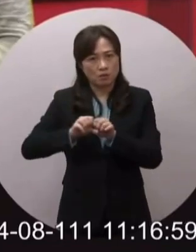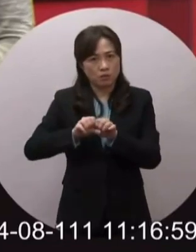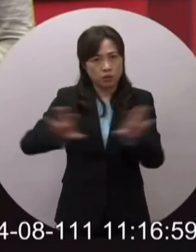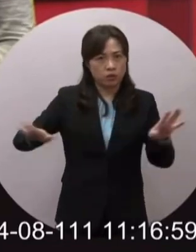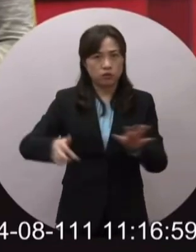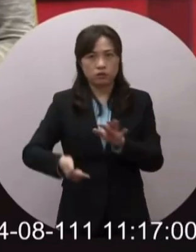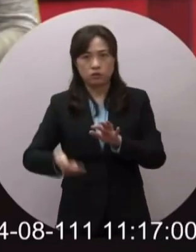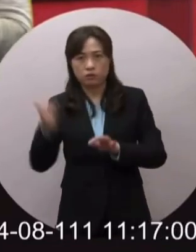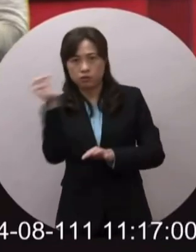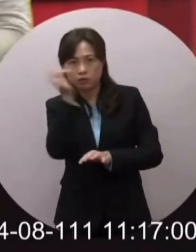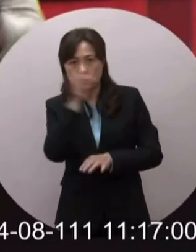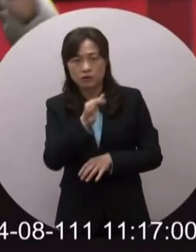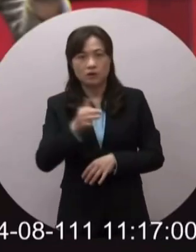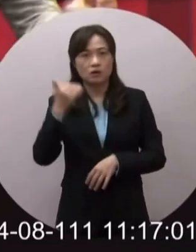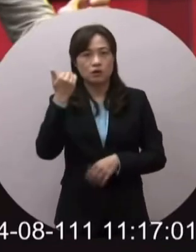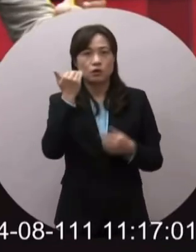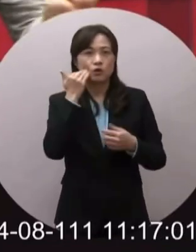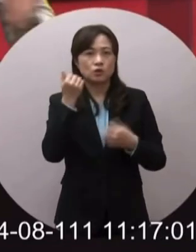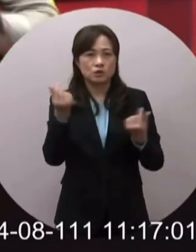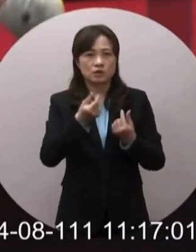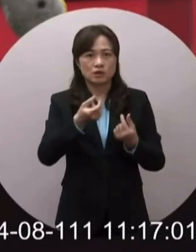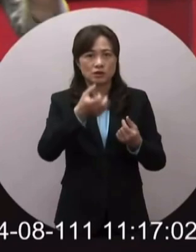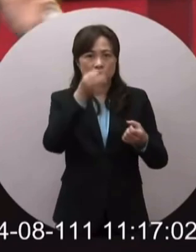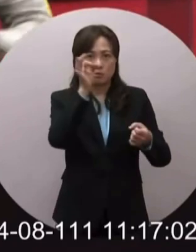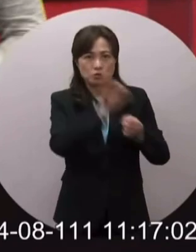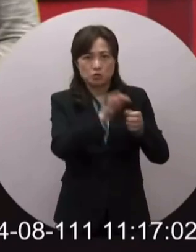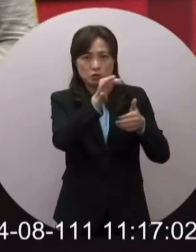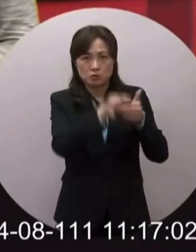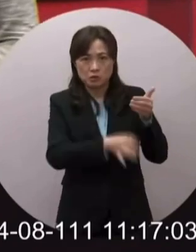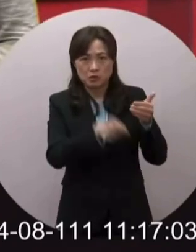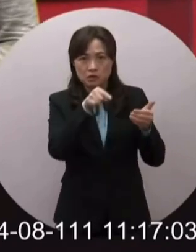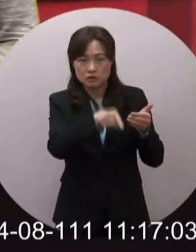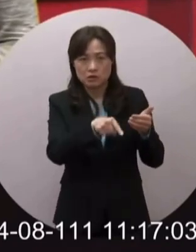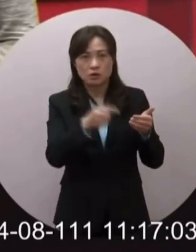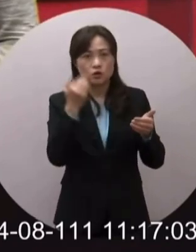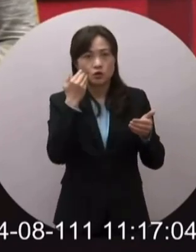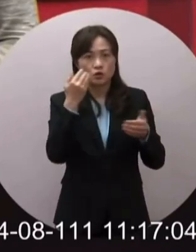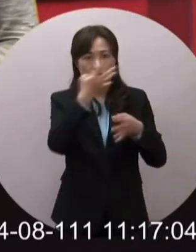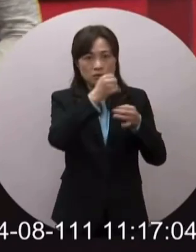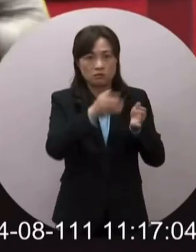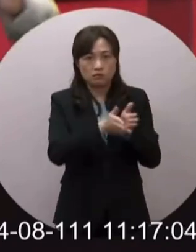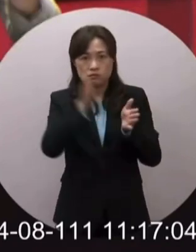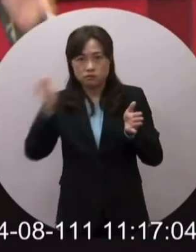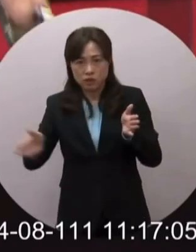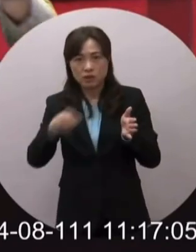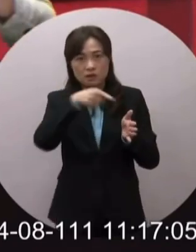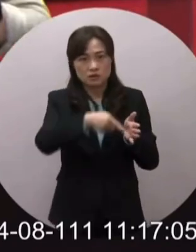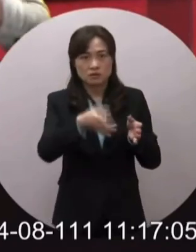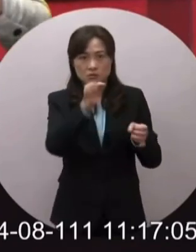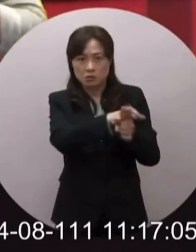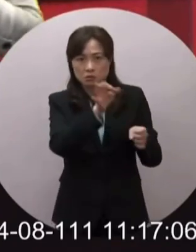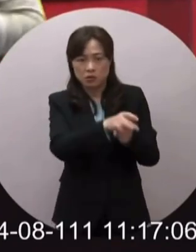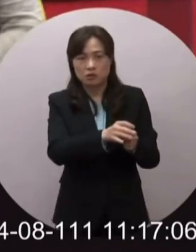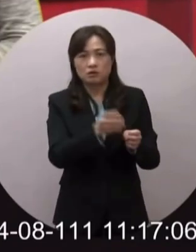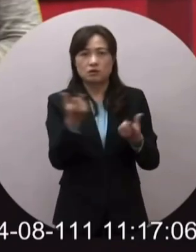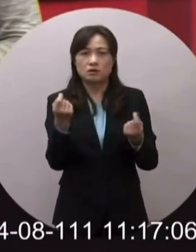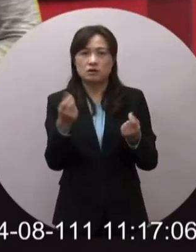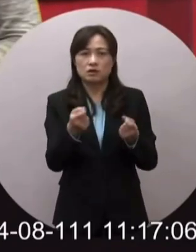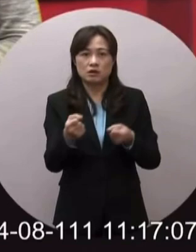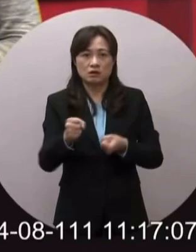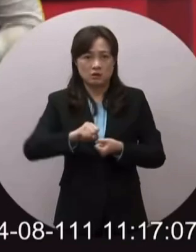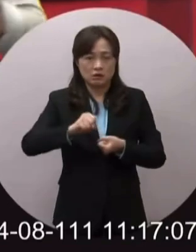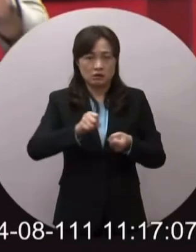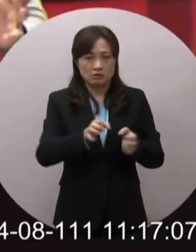补偿这些，如果特别条例延的话，就代表它都会继续嘛，对不对？包括说一些可能影响比较大的产